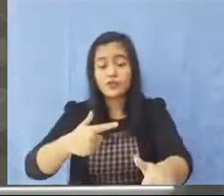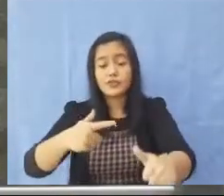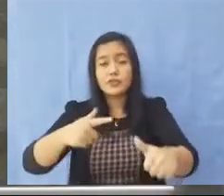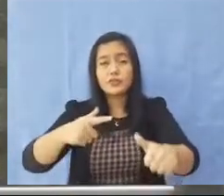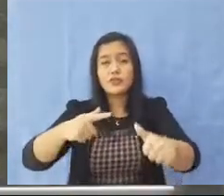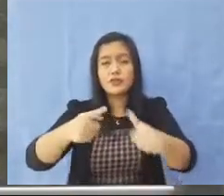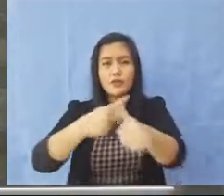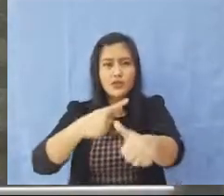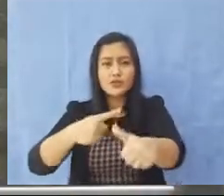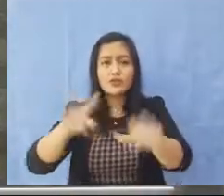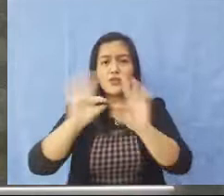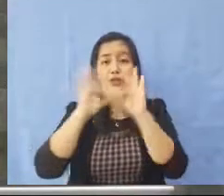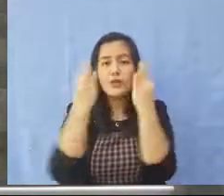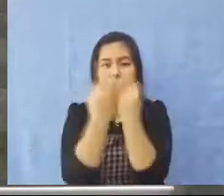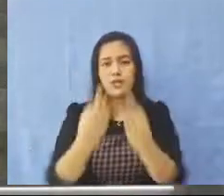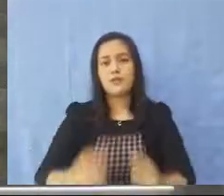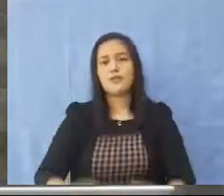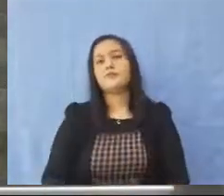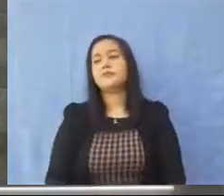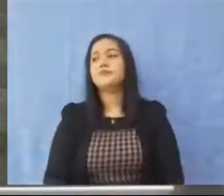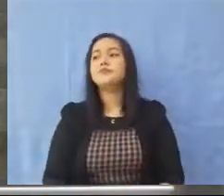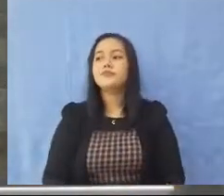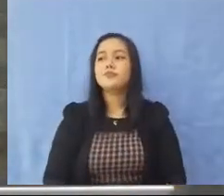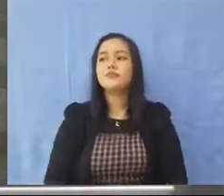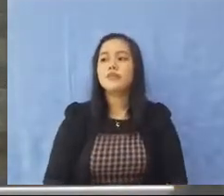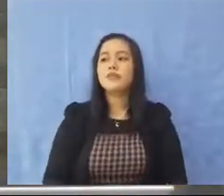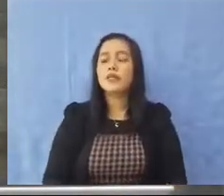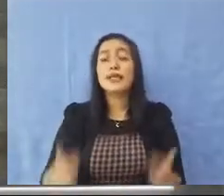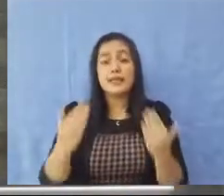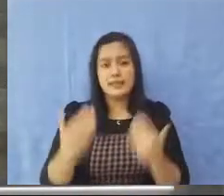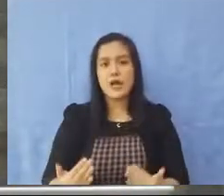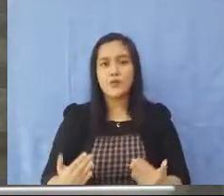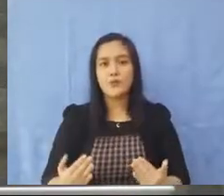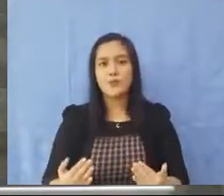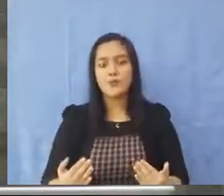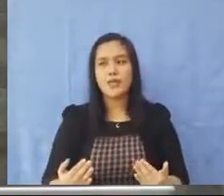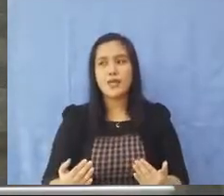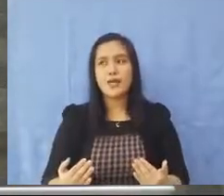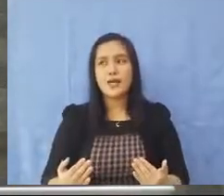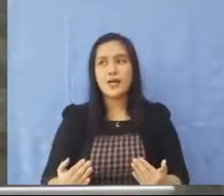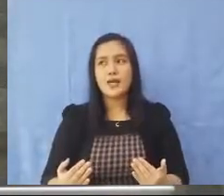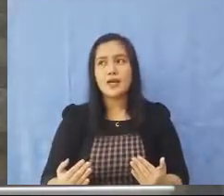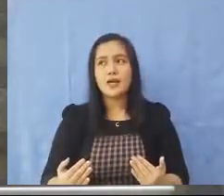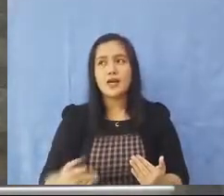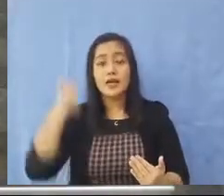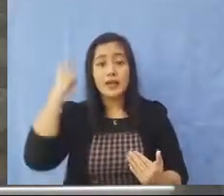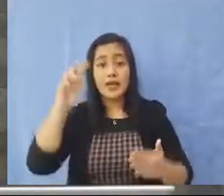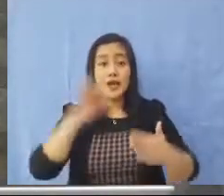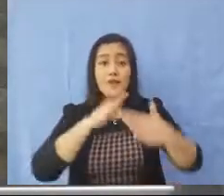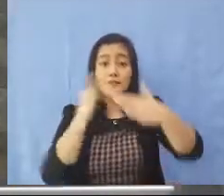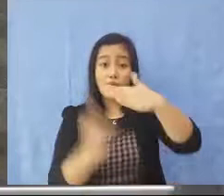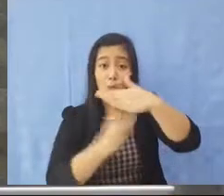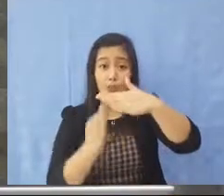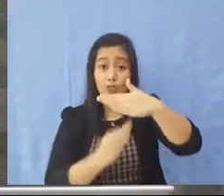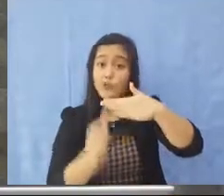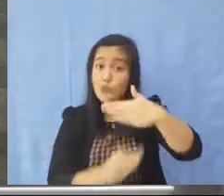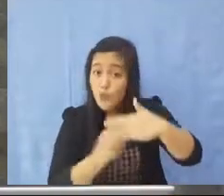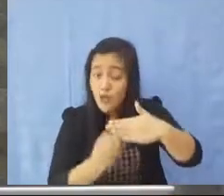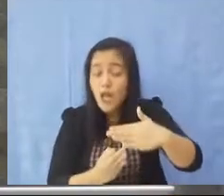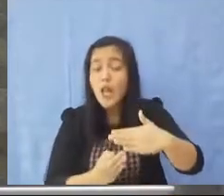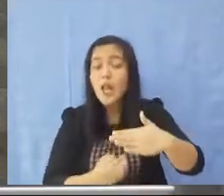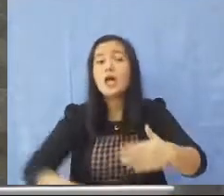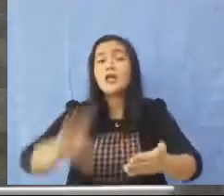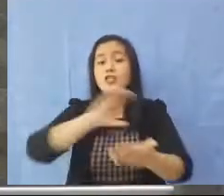going back to the foundational chapters na sinabi ko po sa inyo, yung chapter 1 hanggang chapter